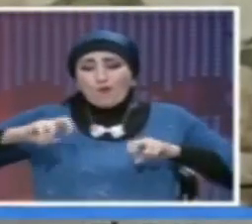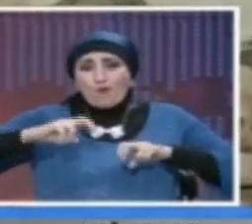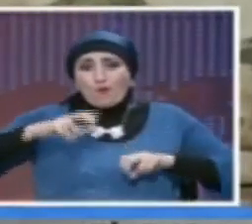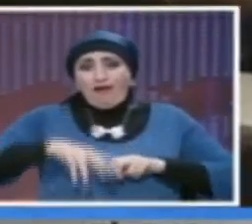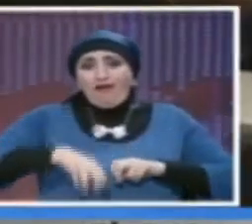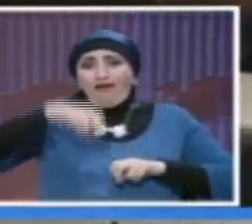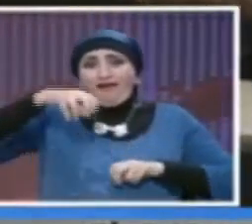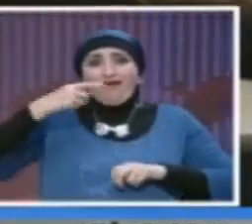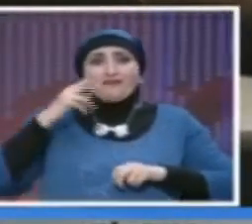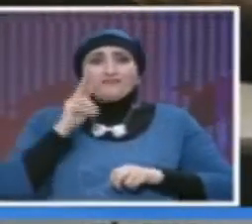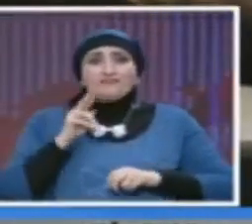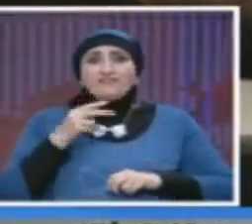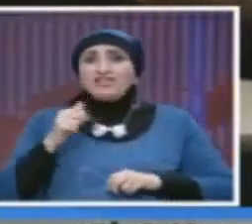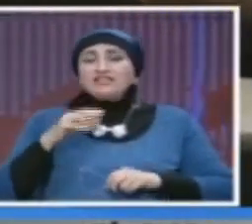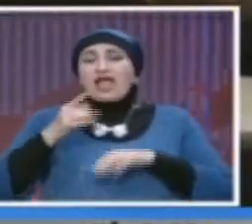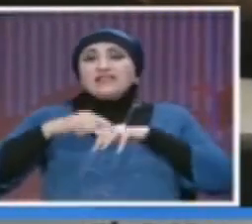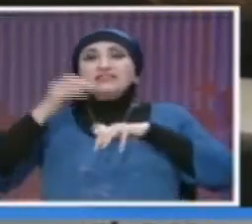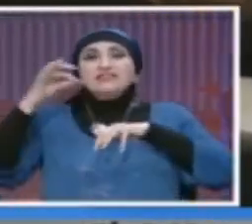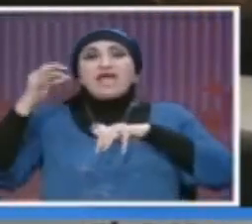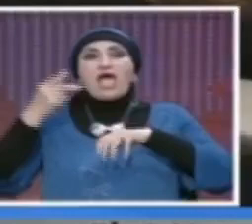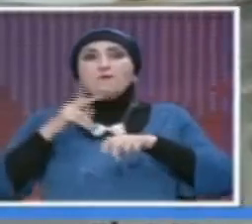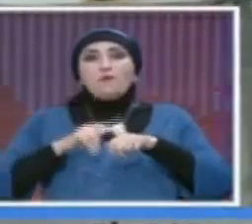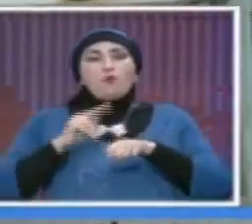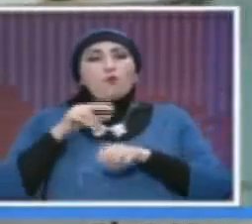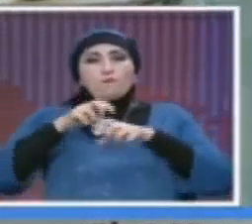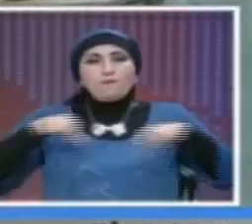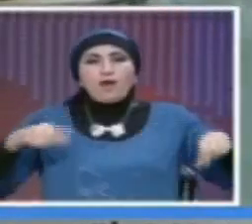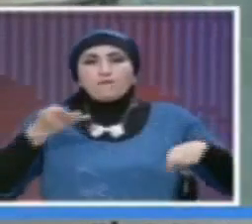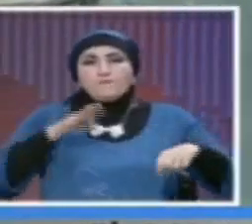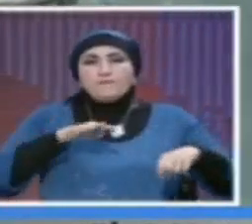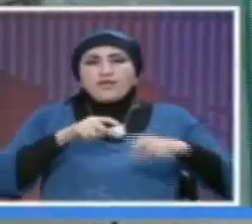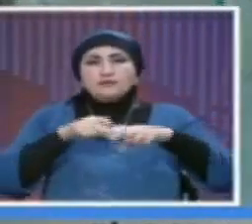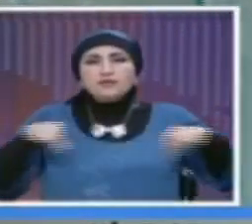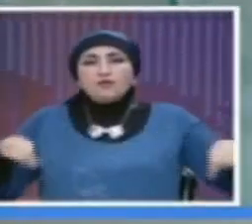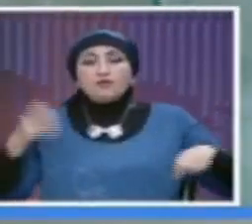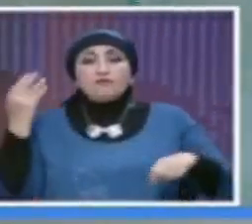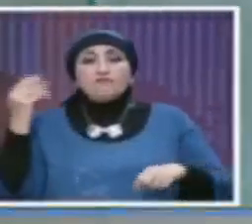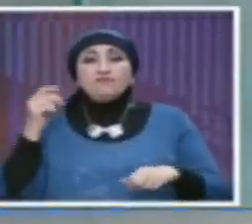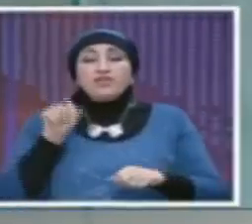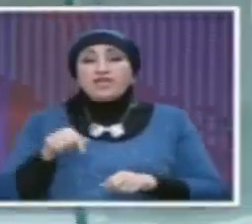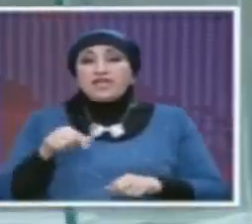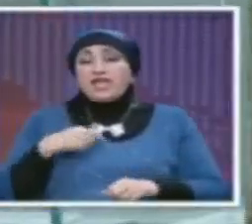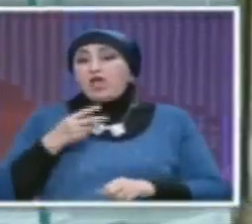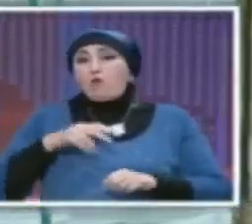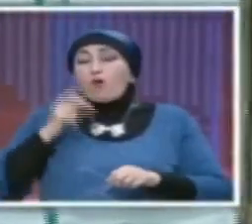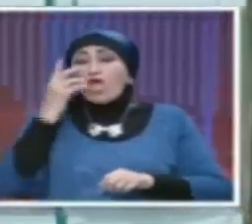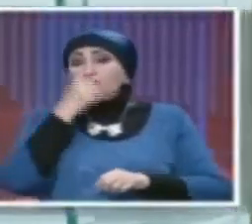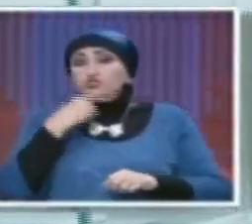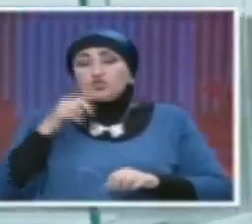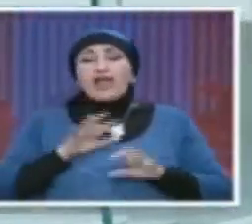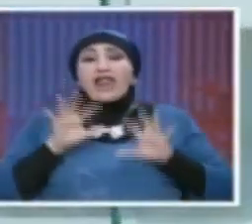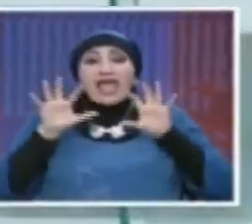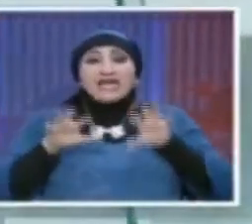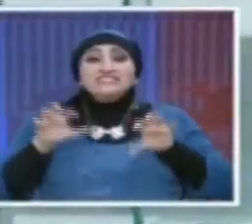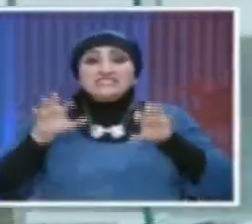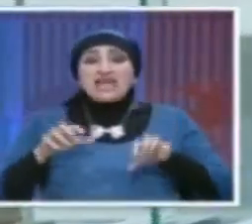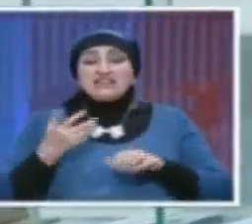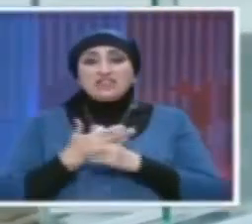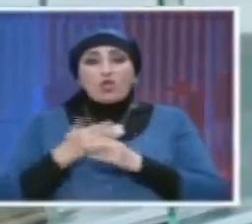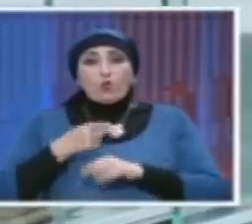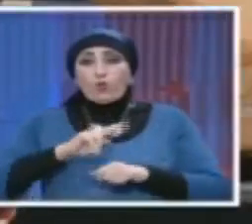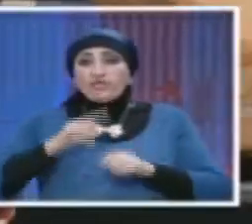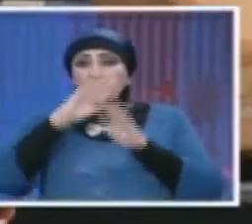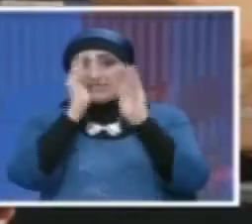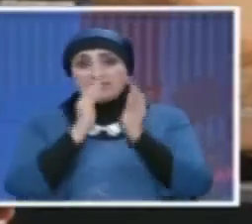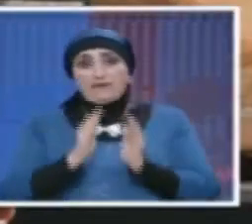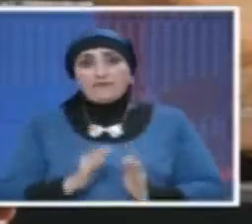من اللقى الأثرية المذهبة وبعض المومياوات لحيوان النمس وأشبال الأسود، بالإضافة إلى بعض